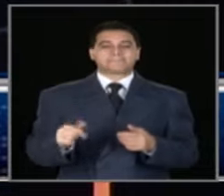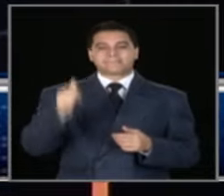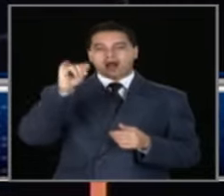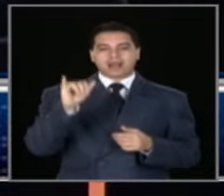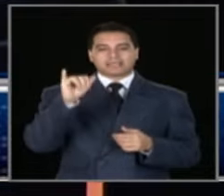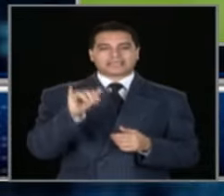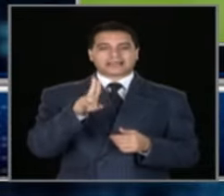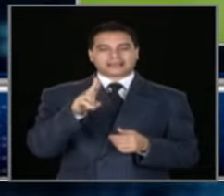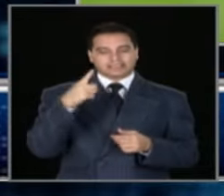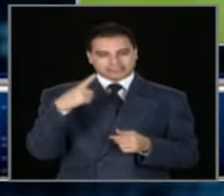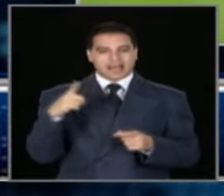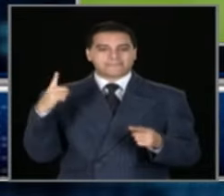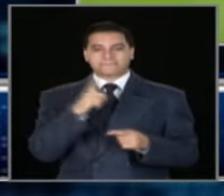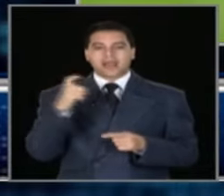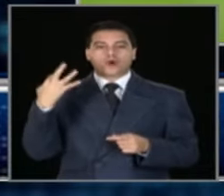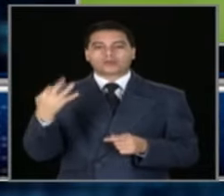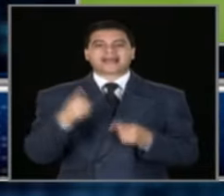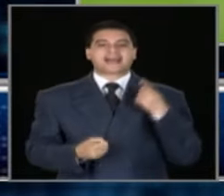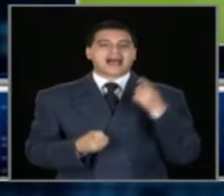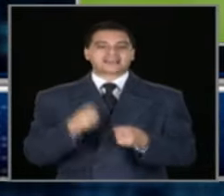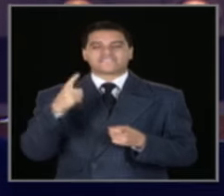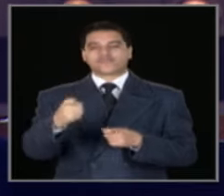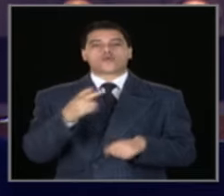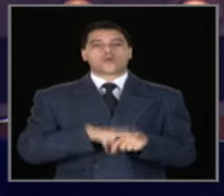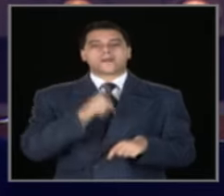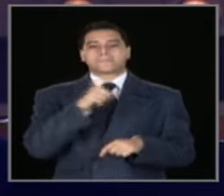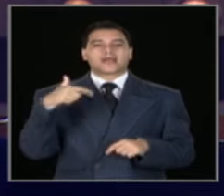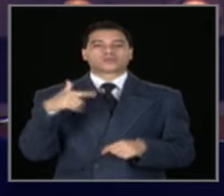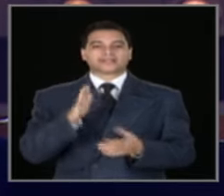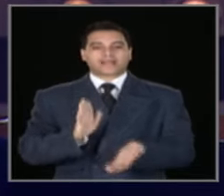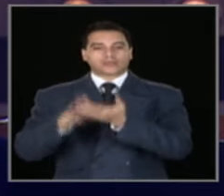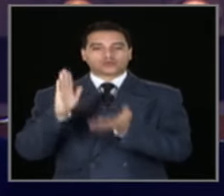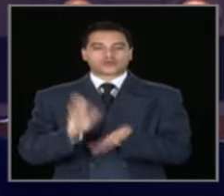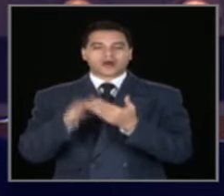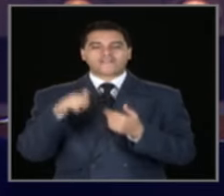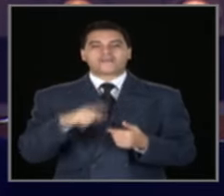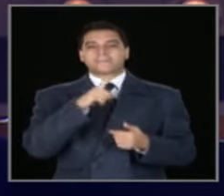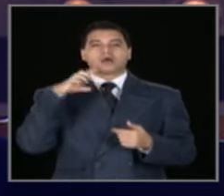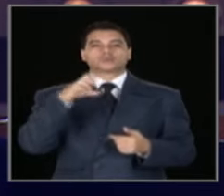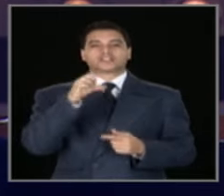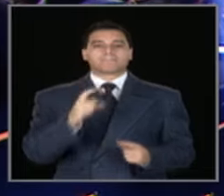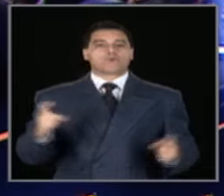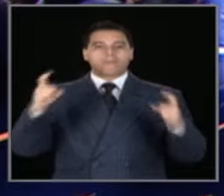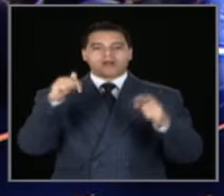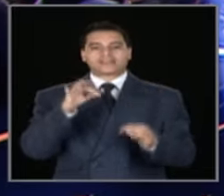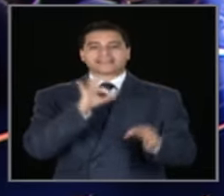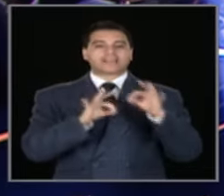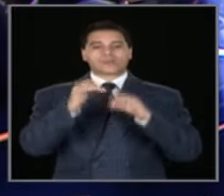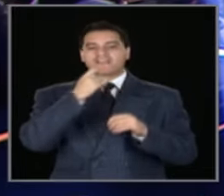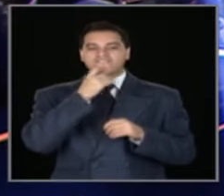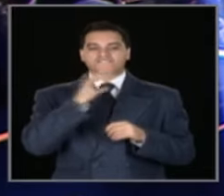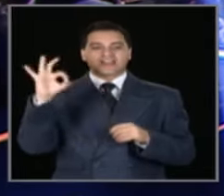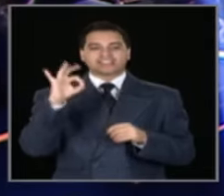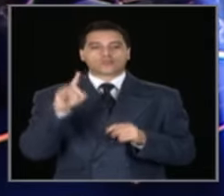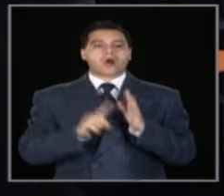103 هدف و106 أسيست في 490 مباراة في الدوري الفرنسي، وده أول لاعب يوصل 100 هنا